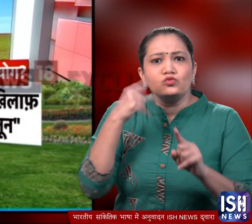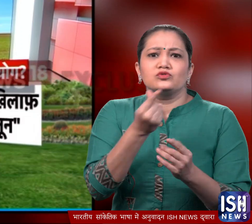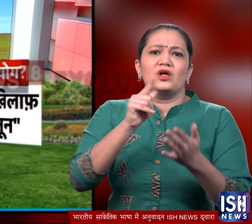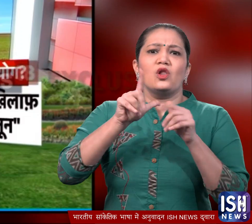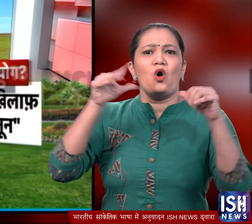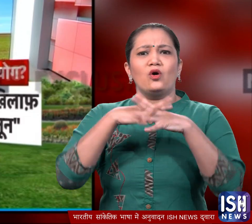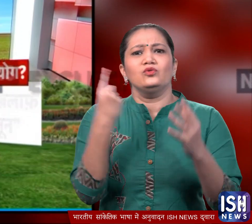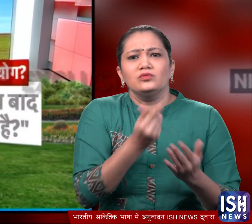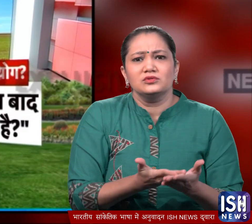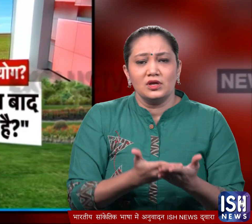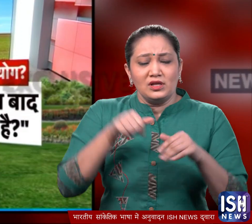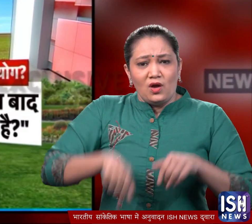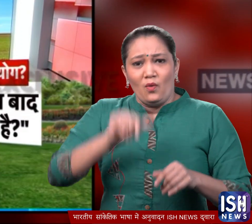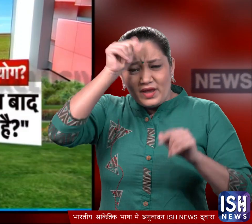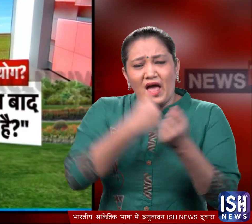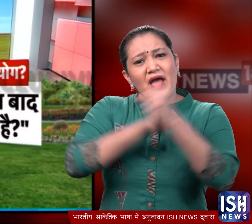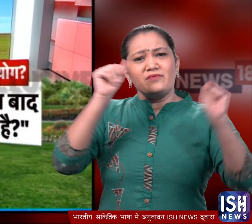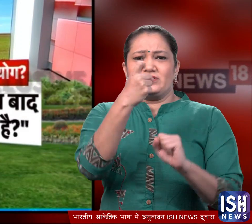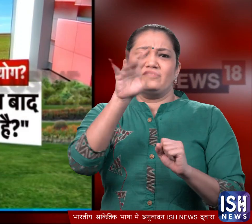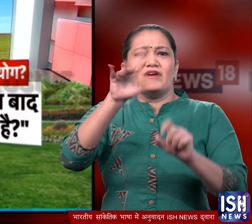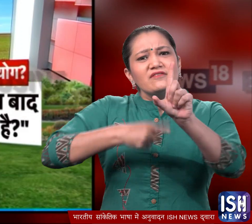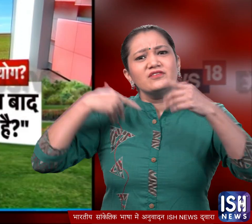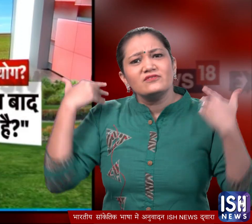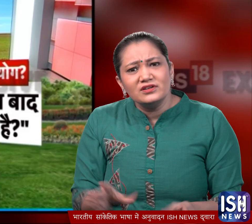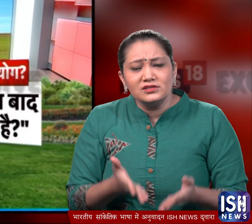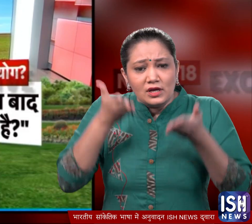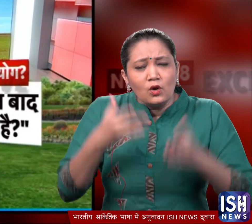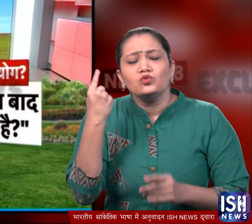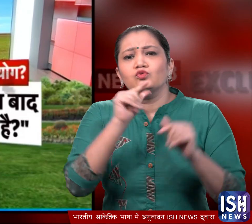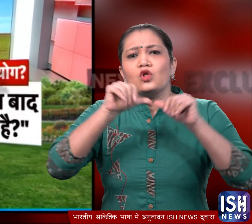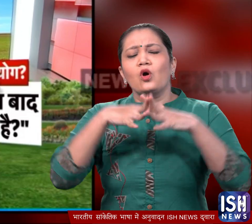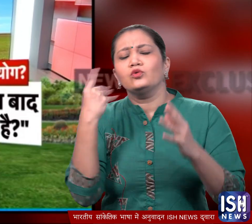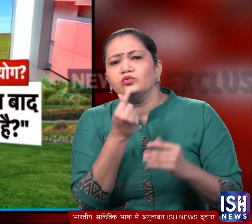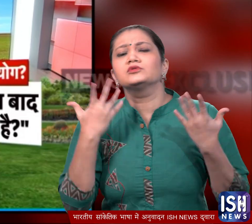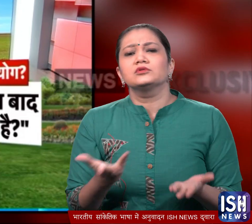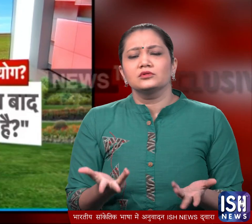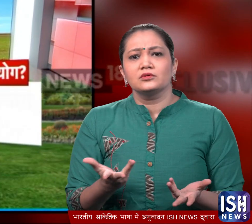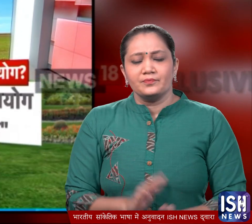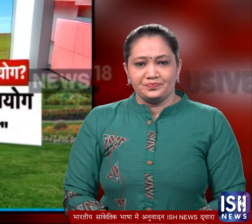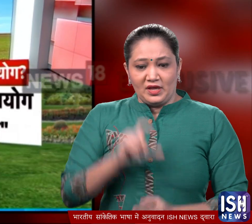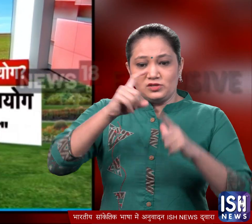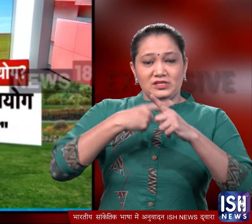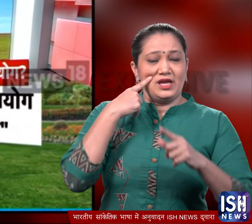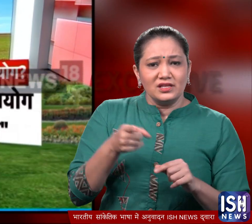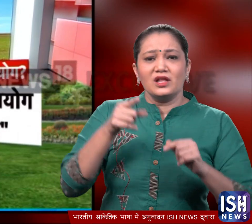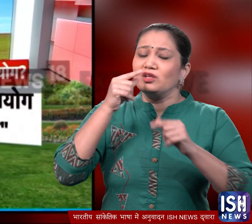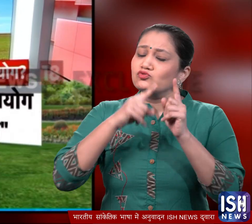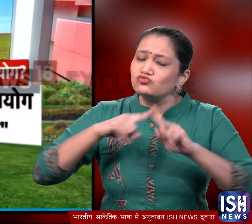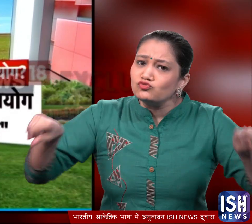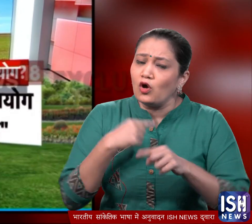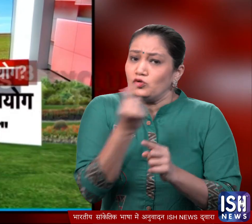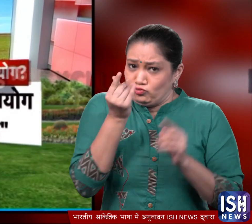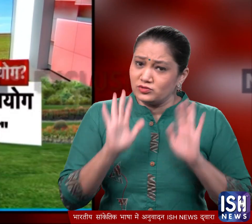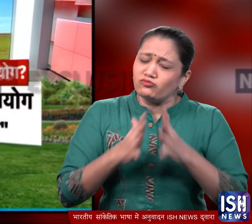थी, तो फिर आजादी के 75 साल बाद इस कानून की आखिर जरूरत ही क्या है। चीफ जस्टिस ने कहा कि इस कानून के दुरुपयोग के